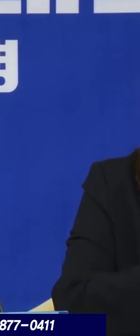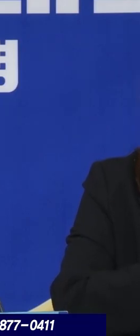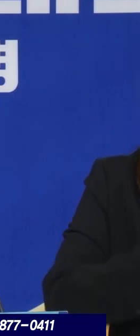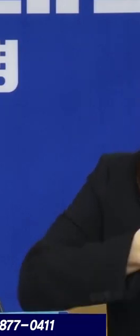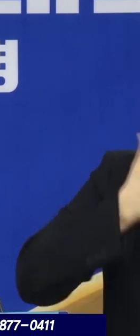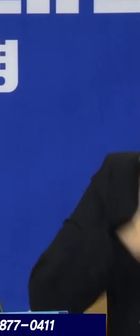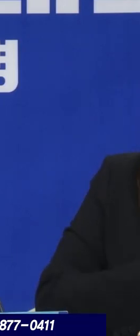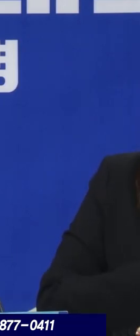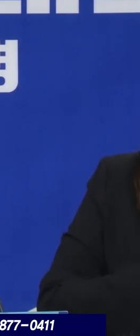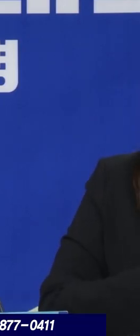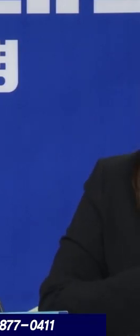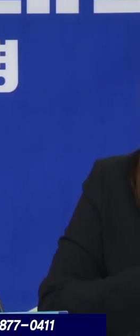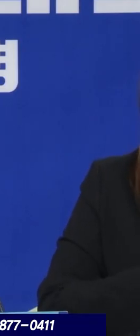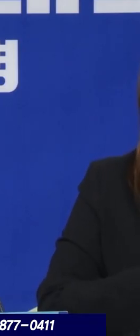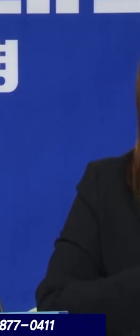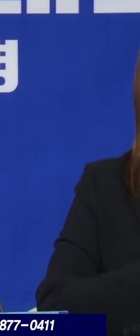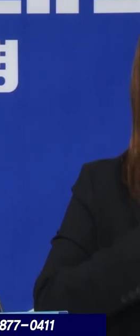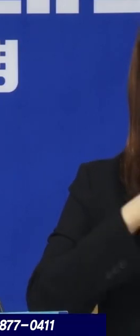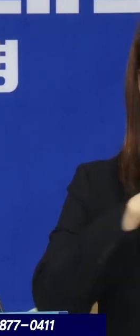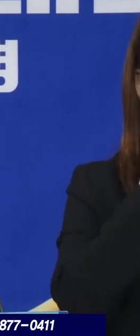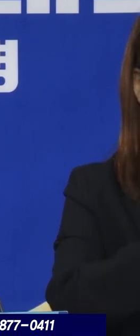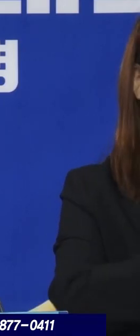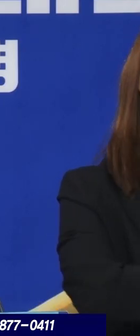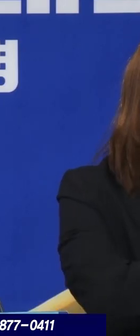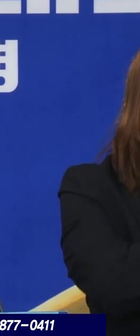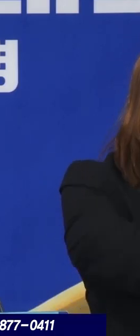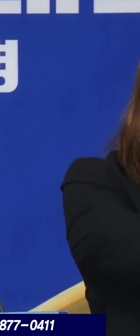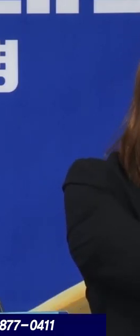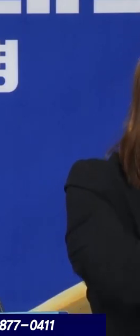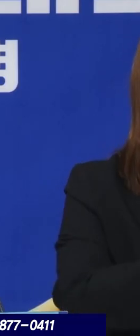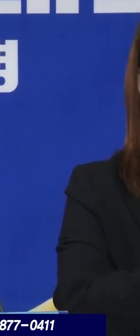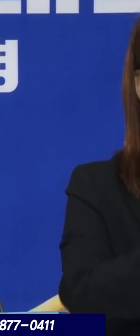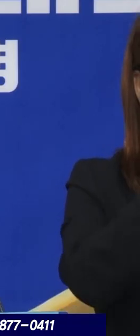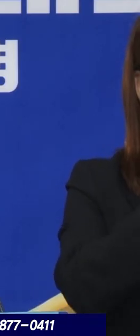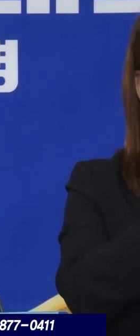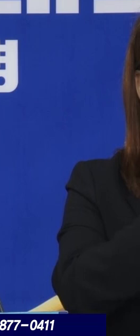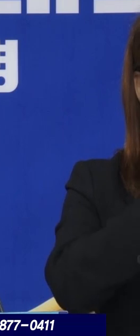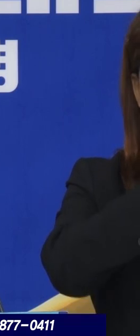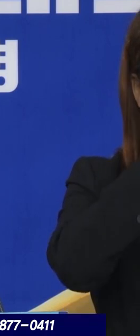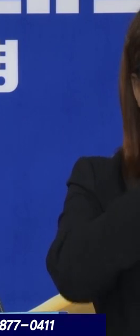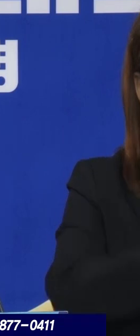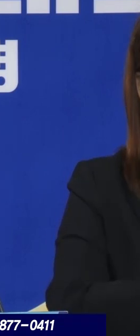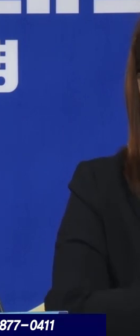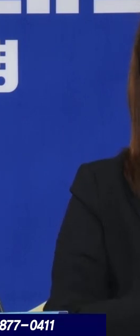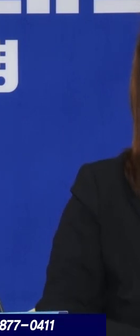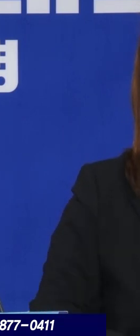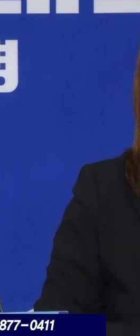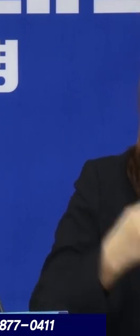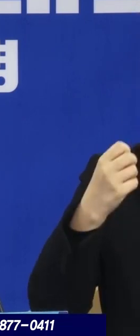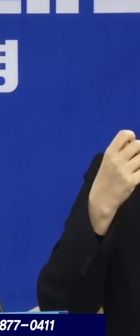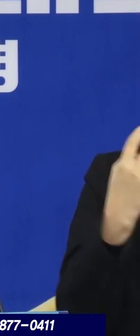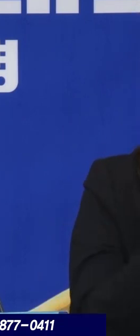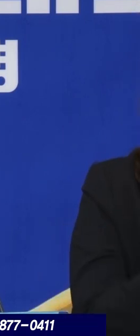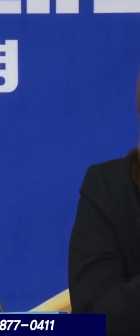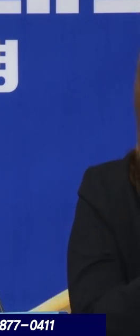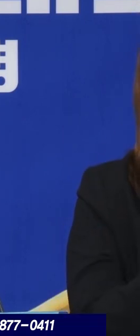이것은 직권남용 권력사 방해죄, 직무유기죄에 해당됩니다. 뿐만 아니라